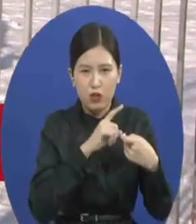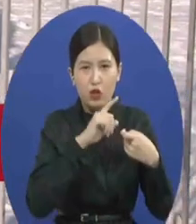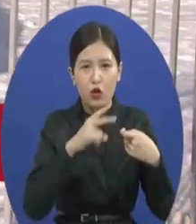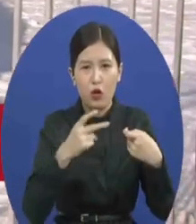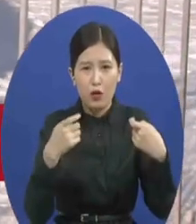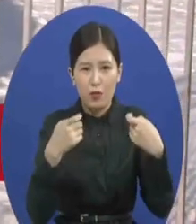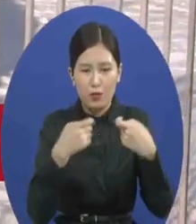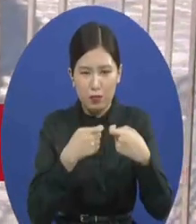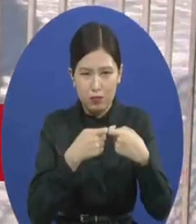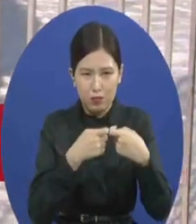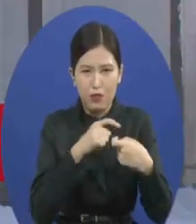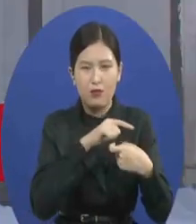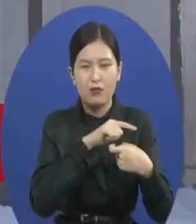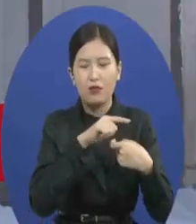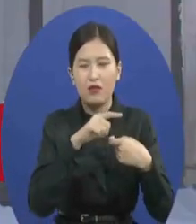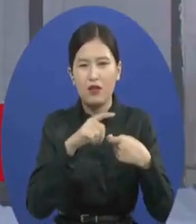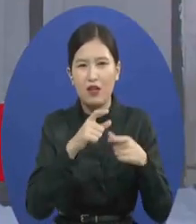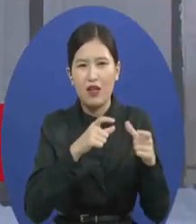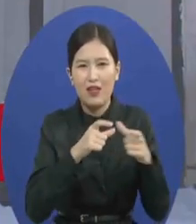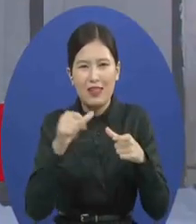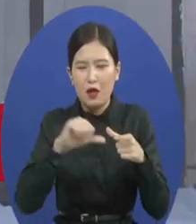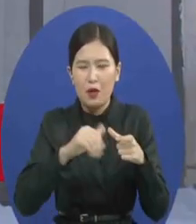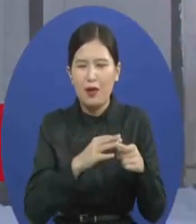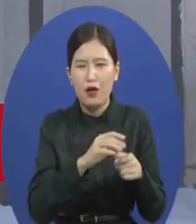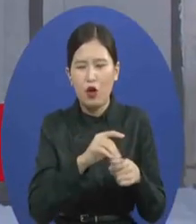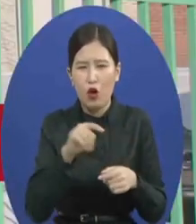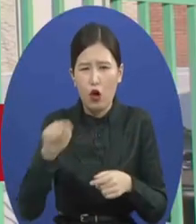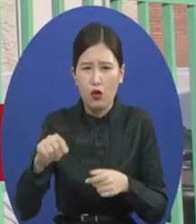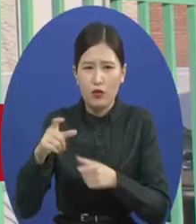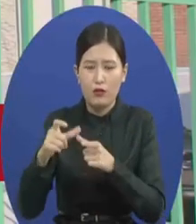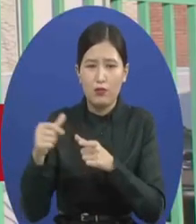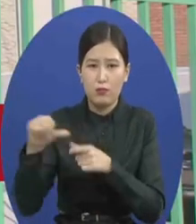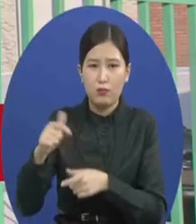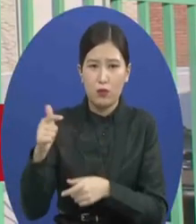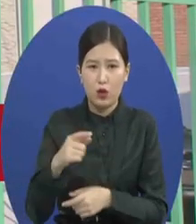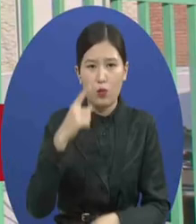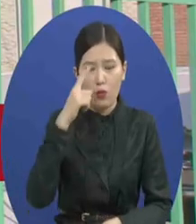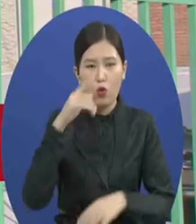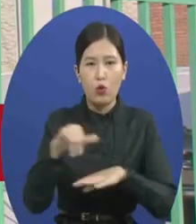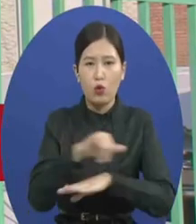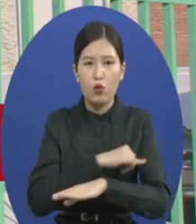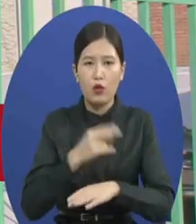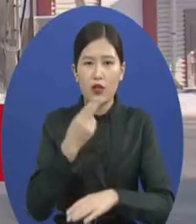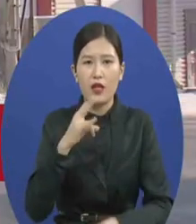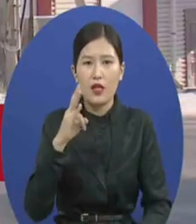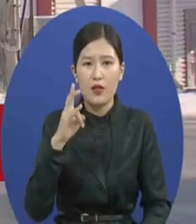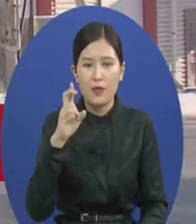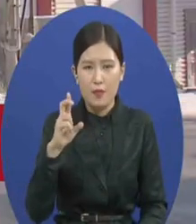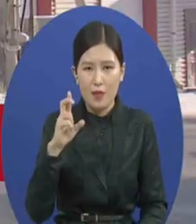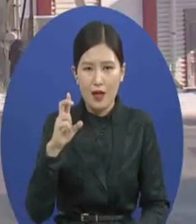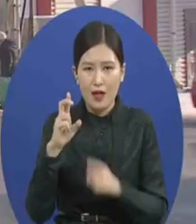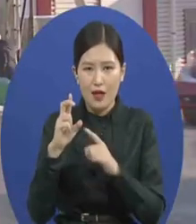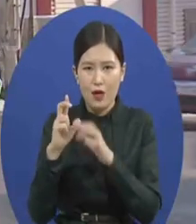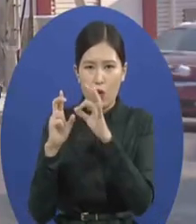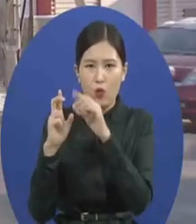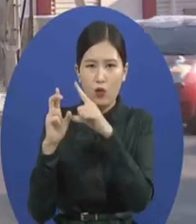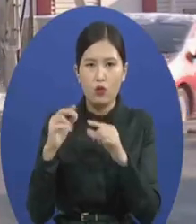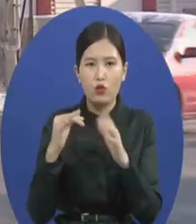дүгнэлтийг хийж болохоор байгаа юм. За манай улсын хувьд тэгэхэд дотоодын нийт бүтээгдэхүүн 7.3 хувиар буурсан байна.